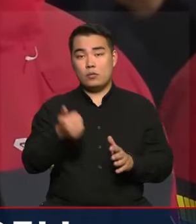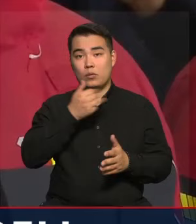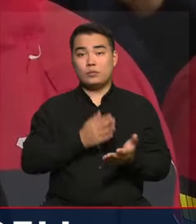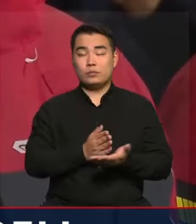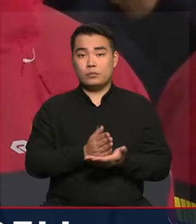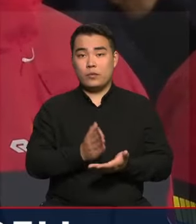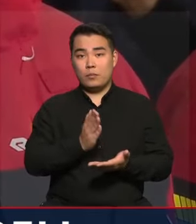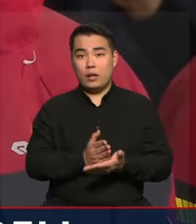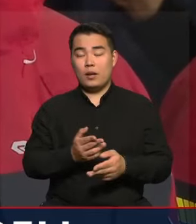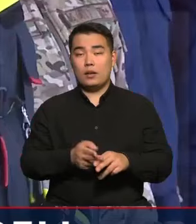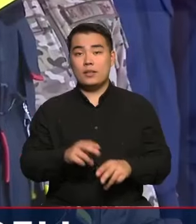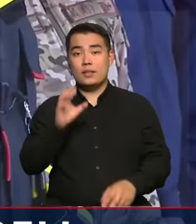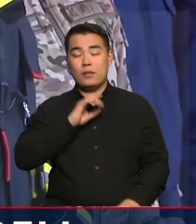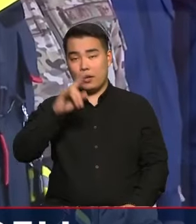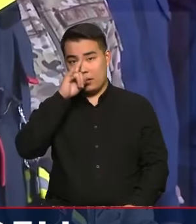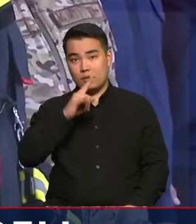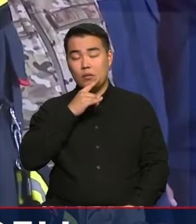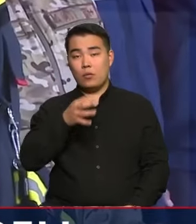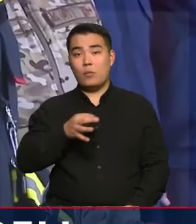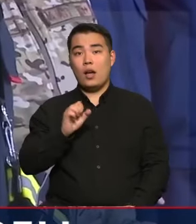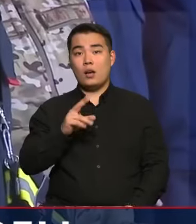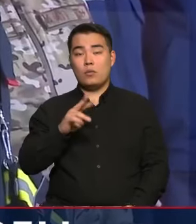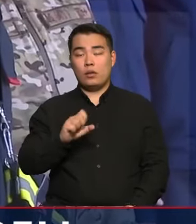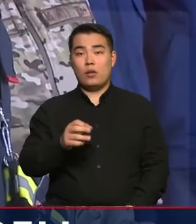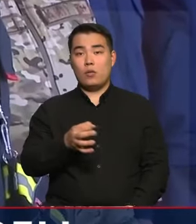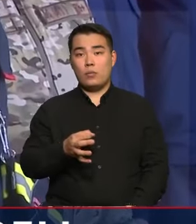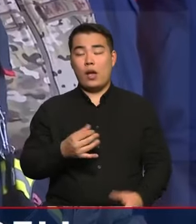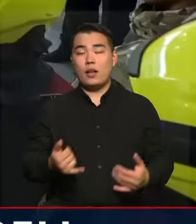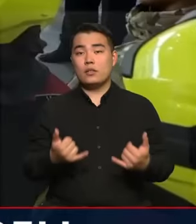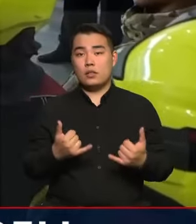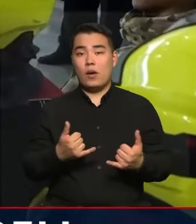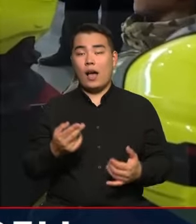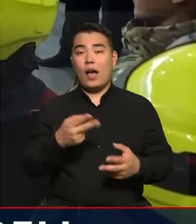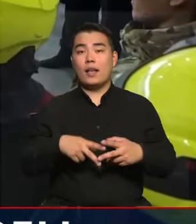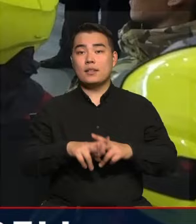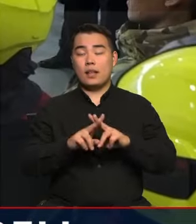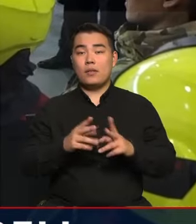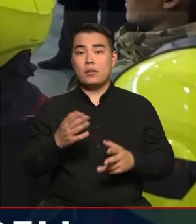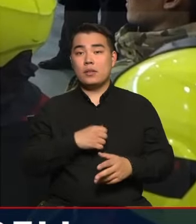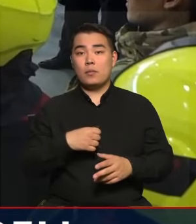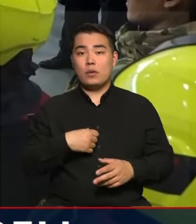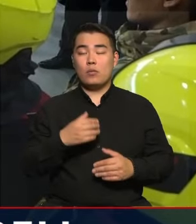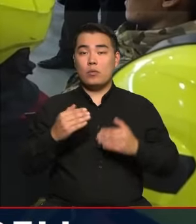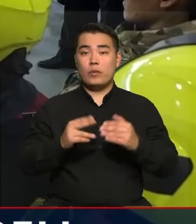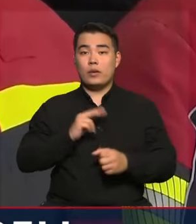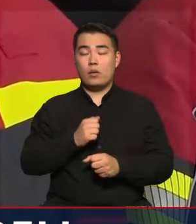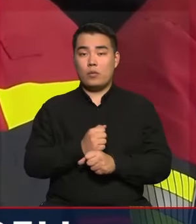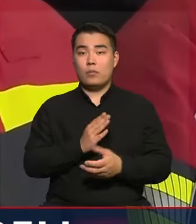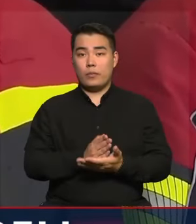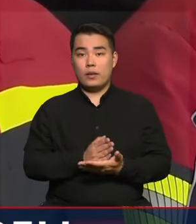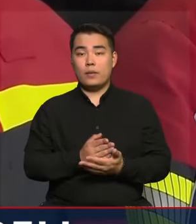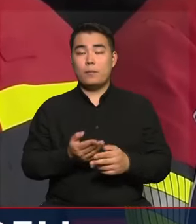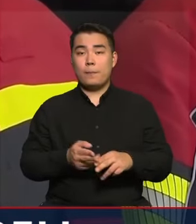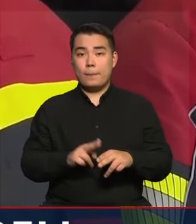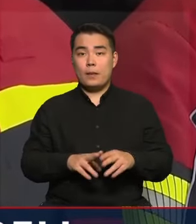істеймін. Солтүстік Қазақстан облысы, Ақмола облысы, міне бүгінгі күнде Астана гарнизонының деңгейінде қызмет істеп жатырмыз.